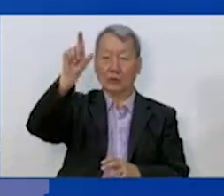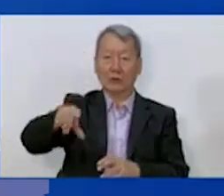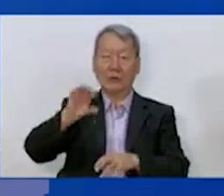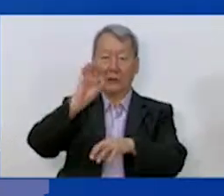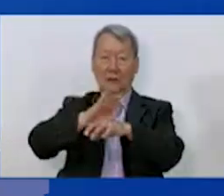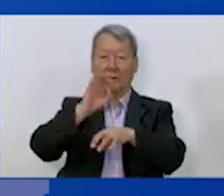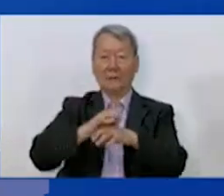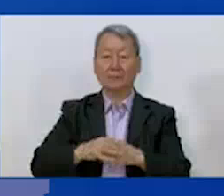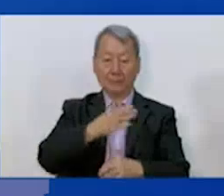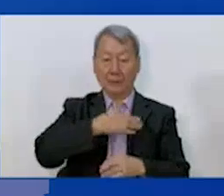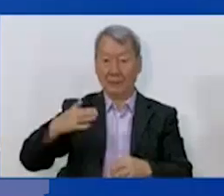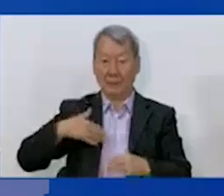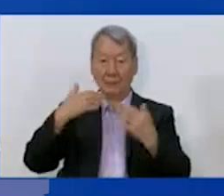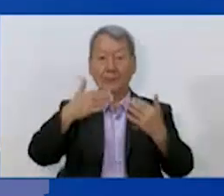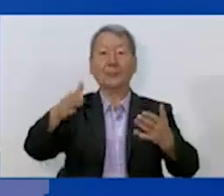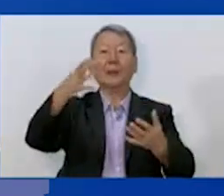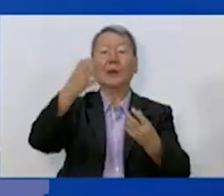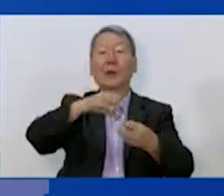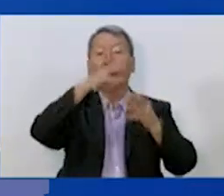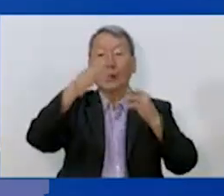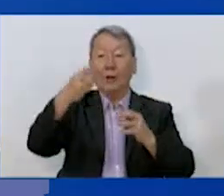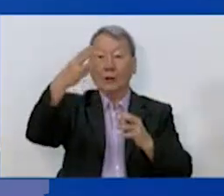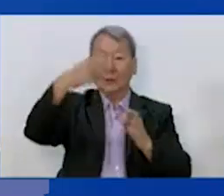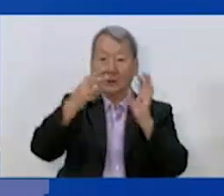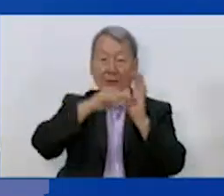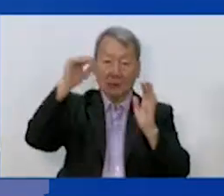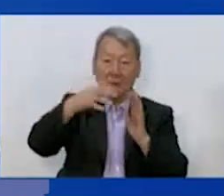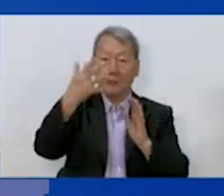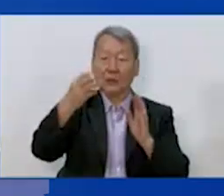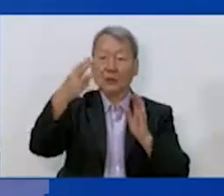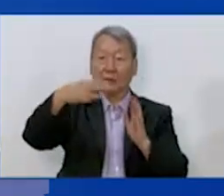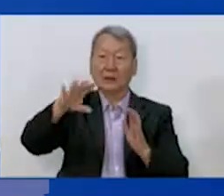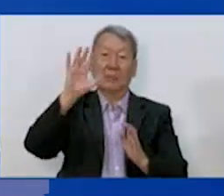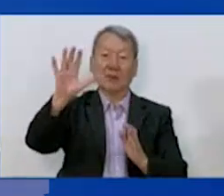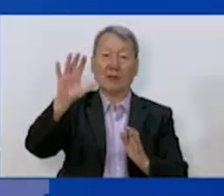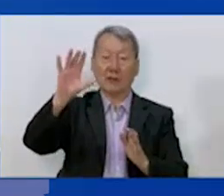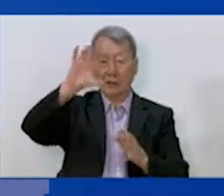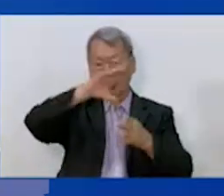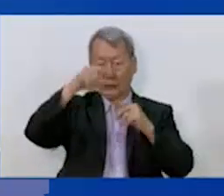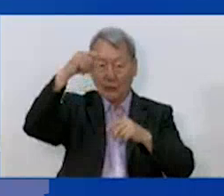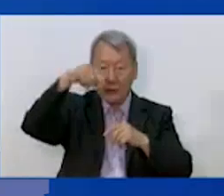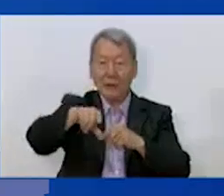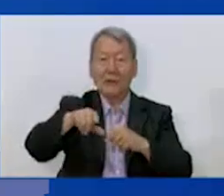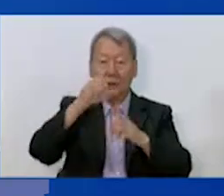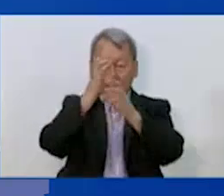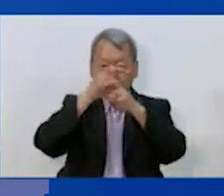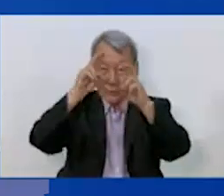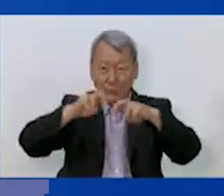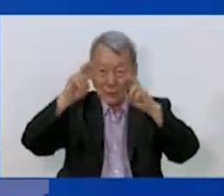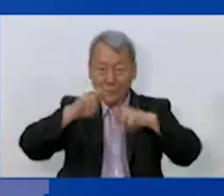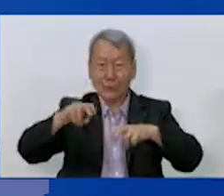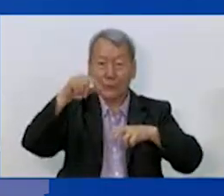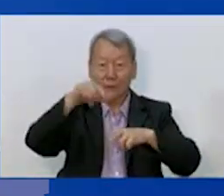учур катталды. Жалпылап айтканда 37541 учур катталды. Алардын ичинен